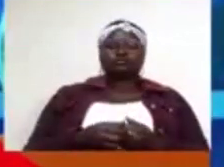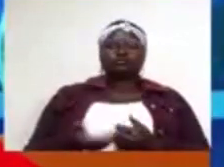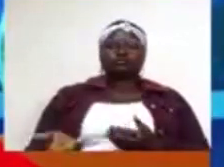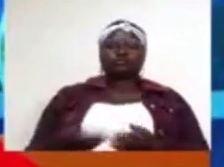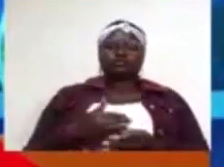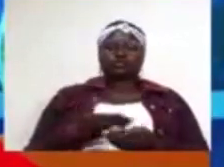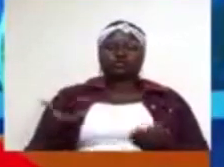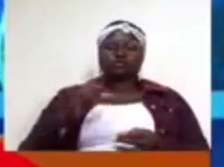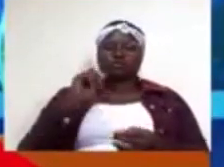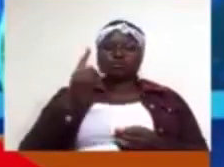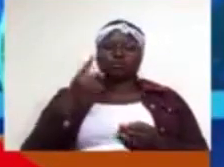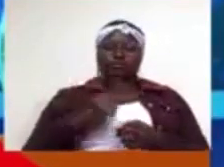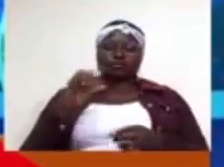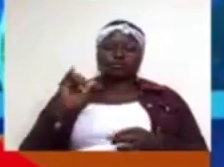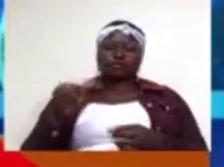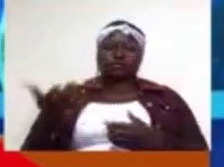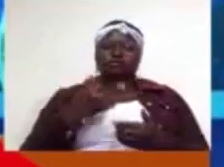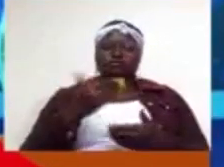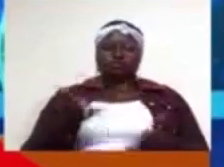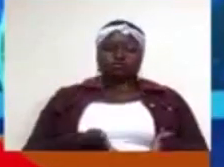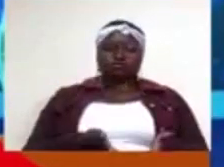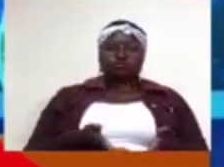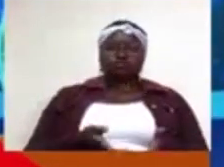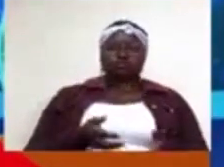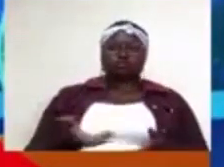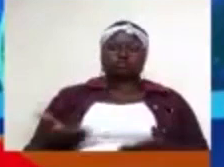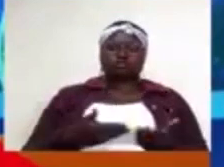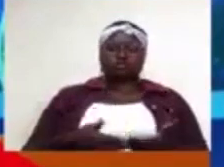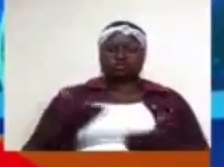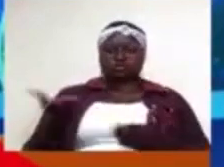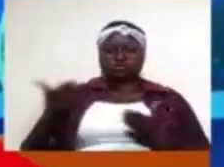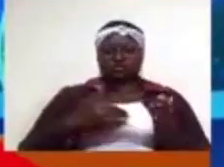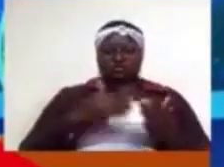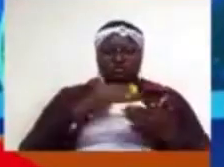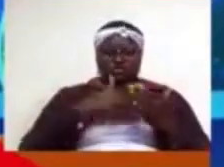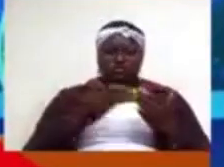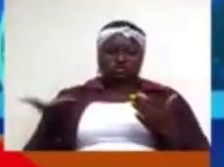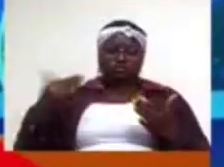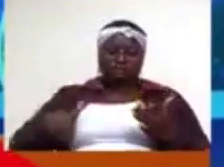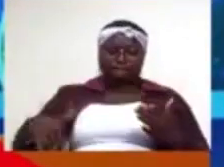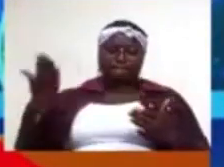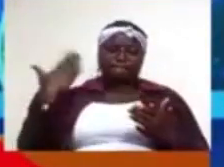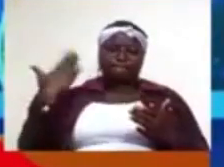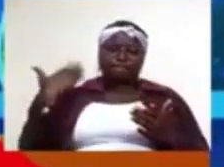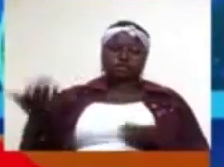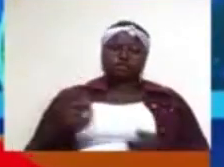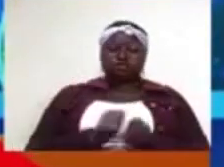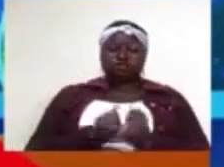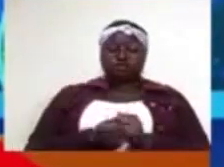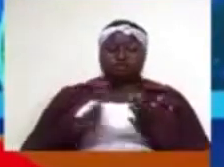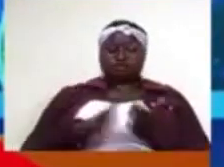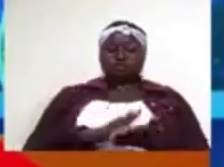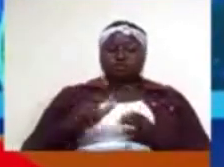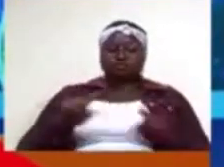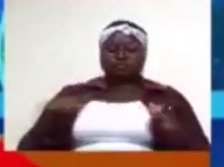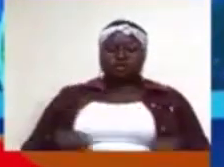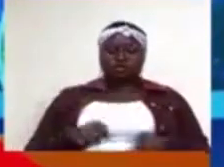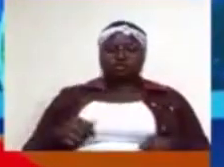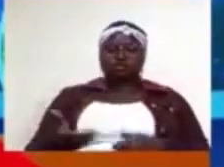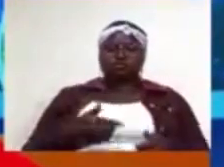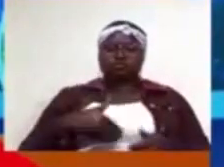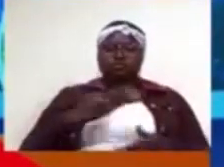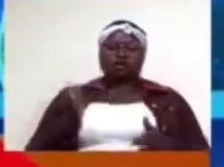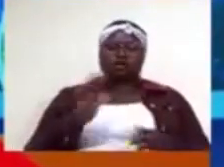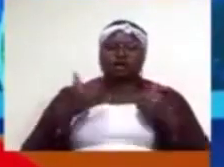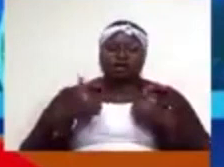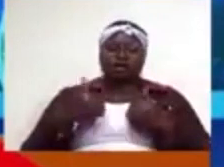mwetu ikire dereti ini ito ya utuko umudhi. Mm-hmm. Isha ikuhithi ini wa fururi wa Kenya, miene tiganete kana iturisi tiganete.